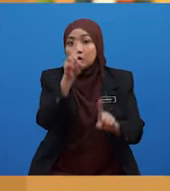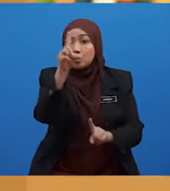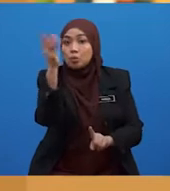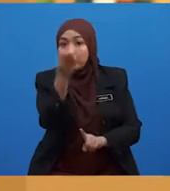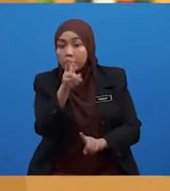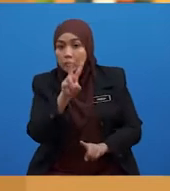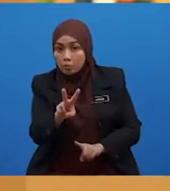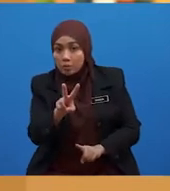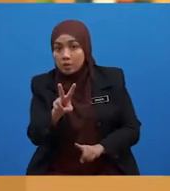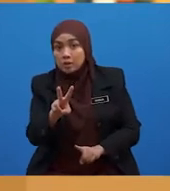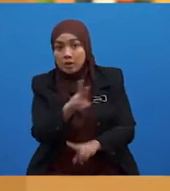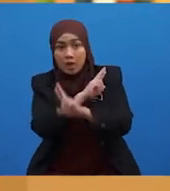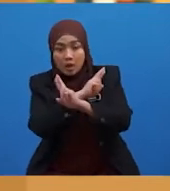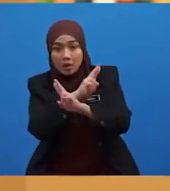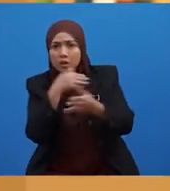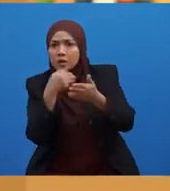1:1:2 hingga